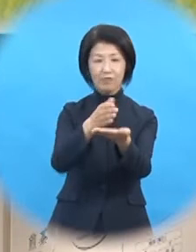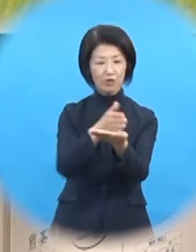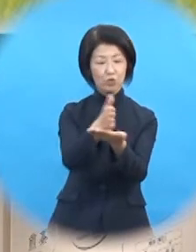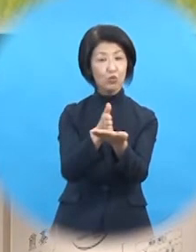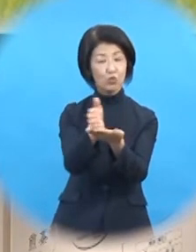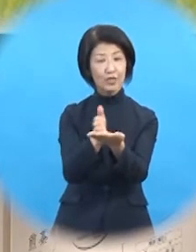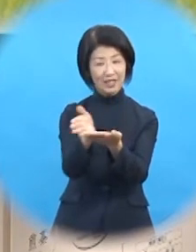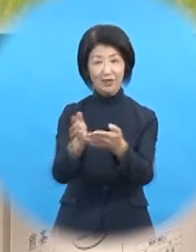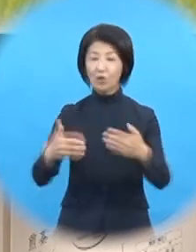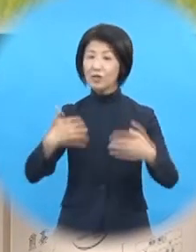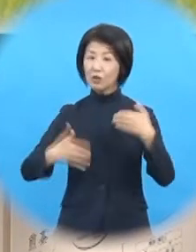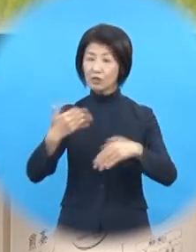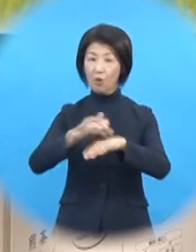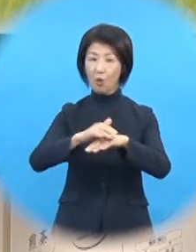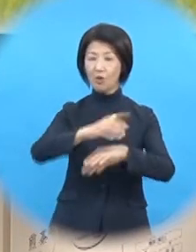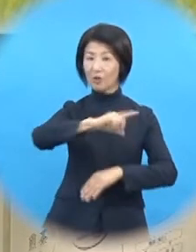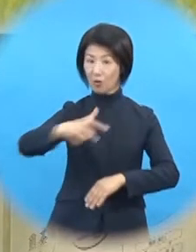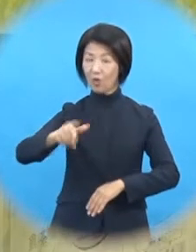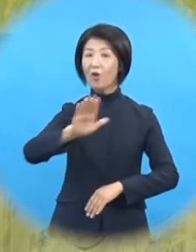類や楽しみ方があるんだね。